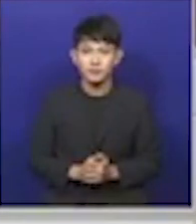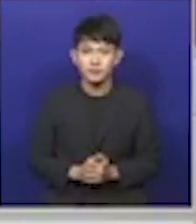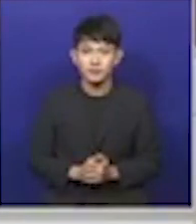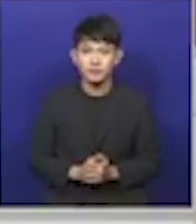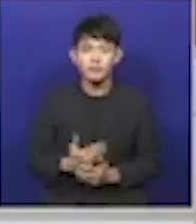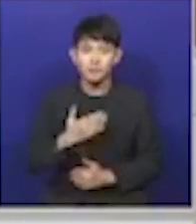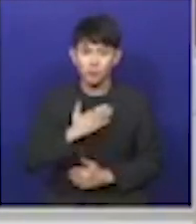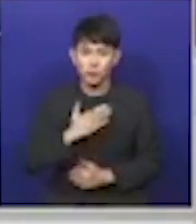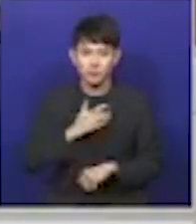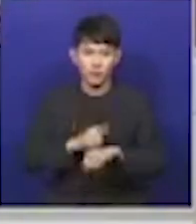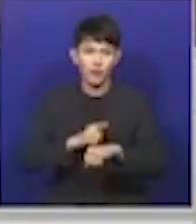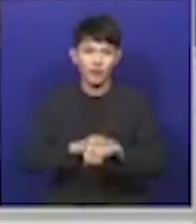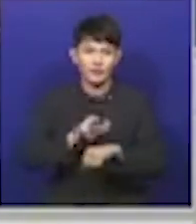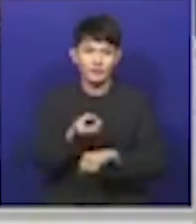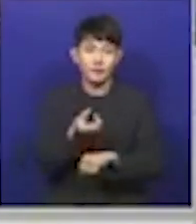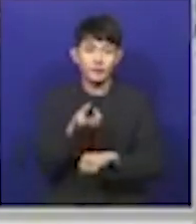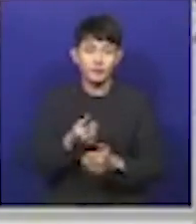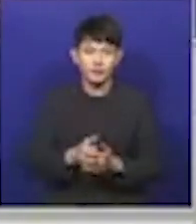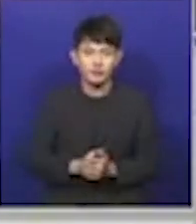ผมจะใช้เวลาอีกไม่เยอะนะฮะ